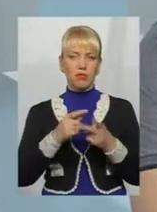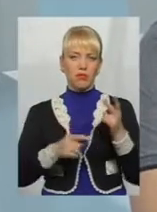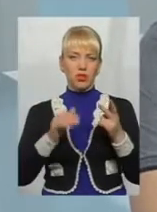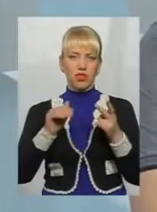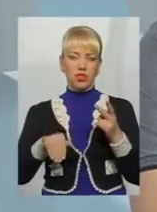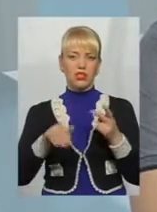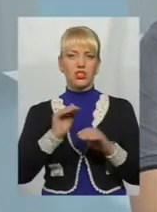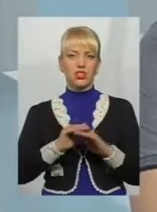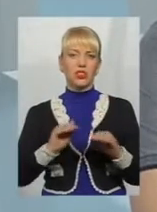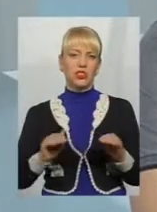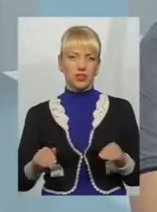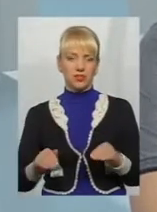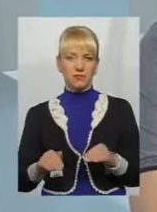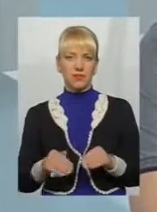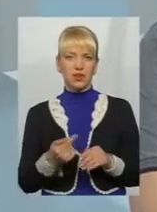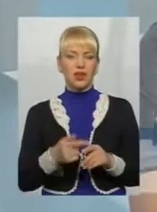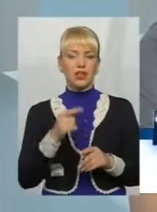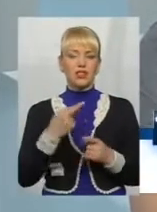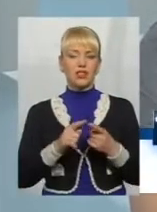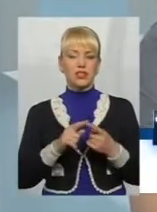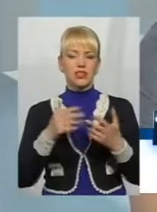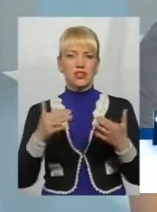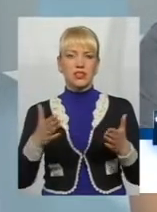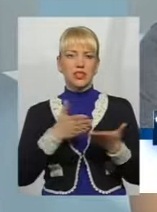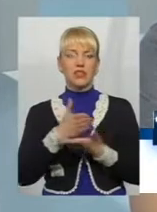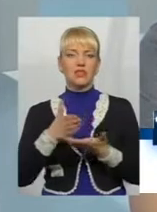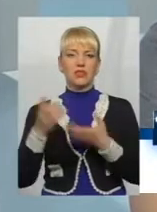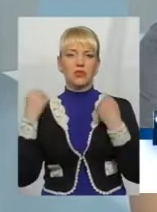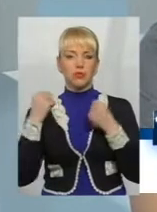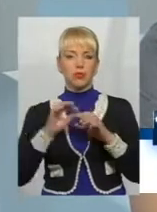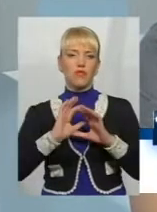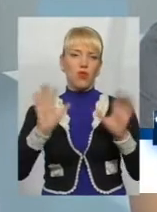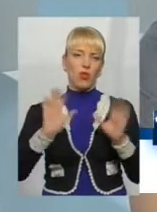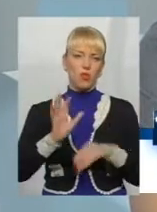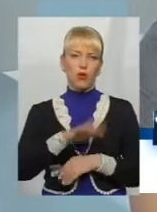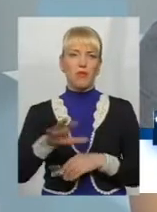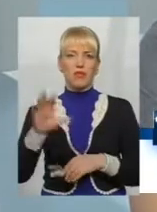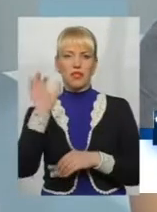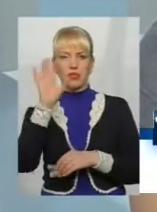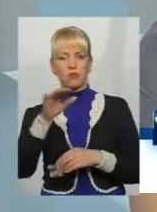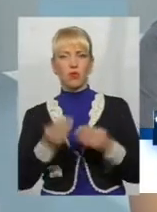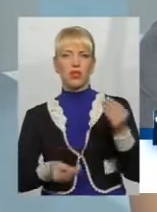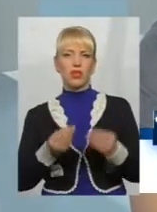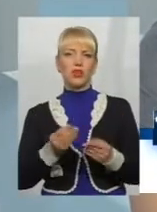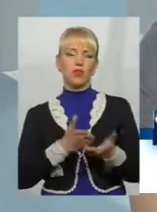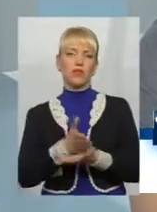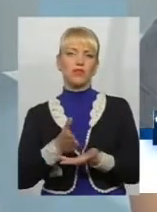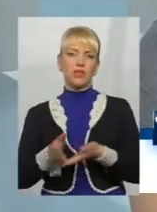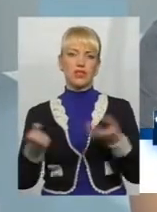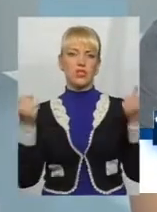1500 дітей. Це з різних видів спорту – волейбол, баскетбол, ігрові види